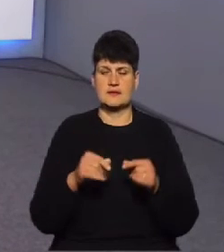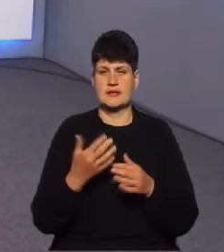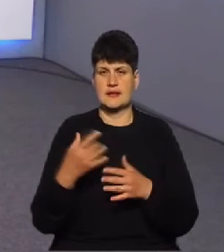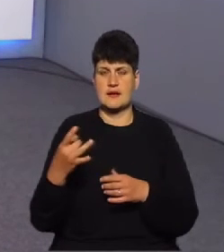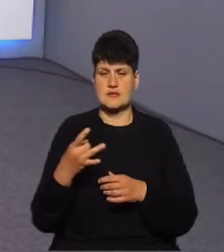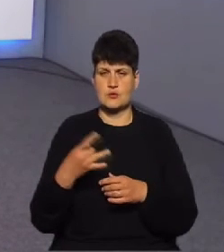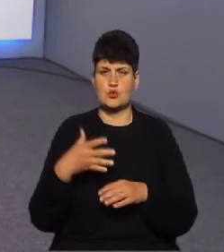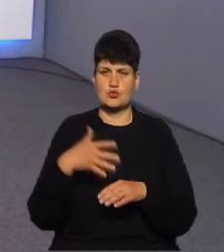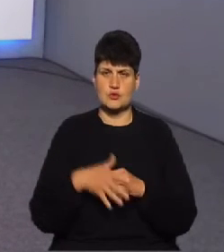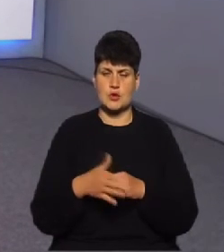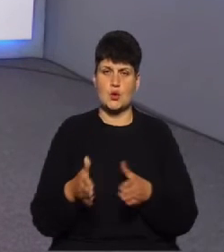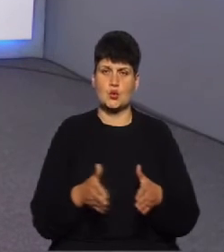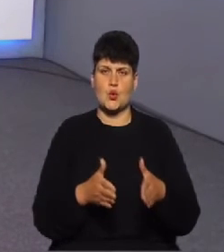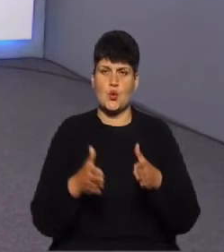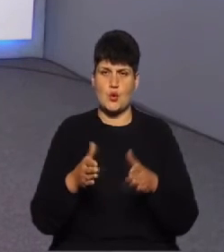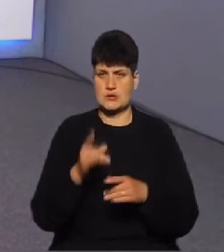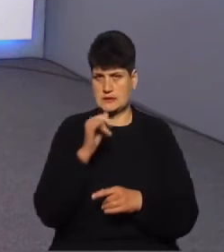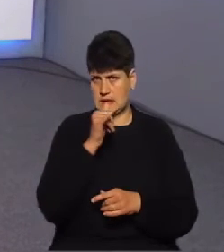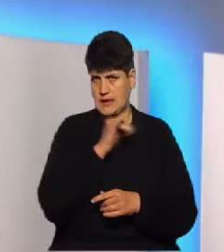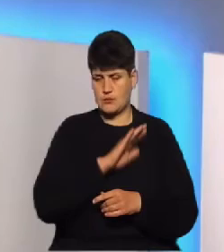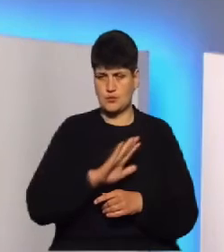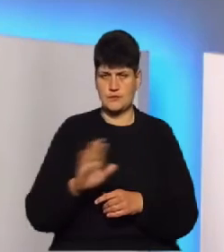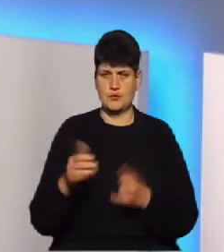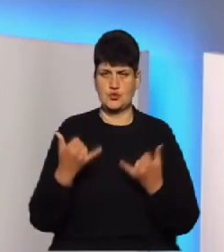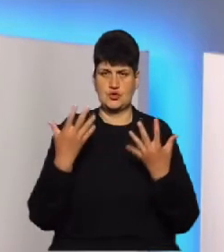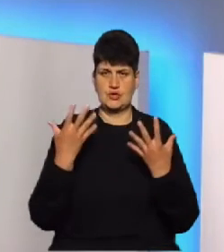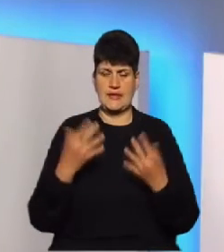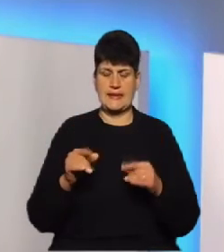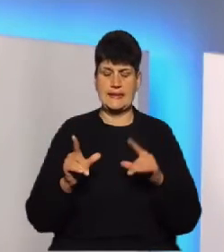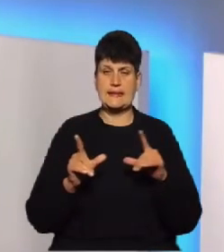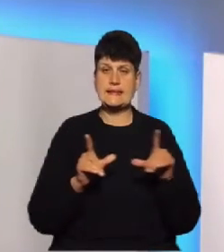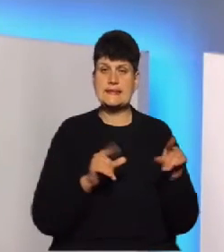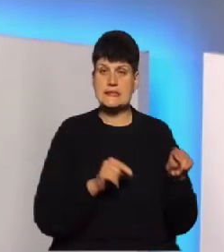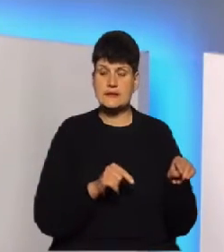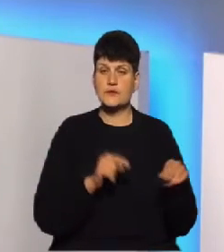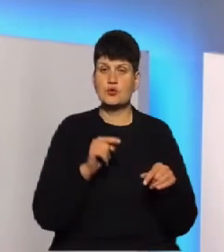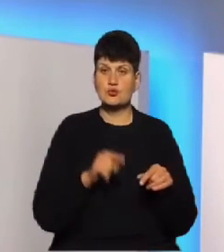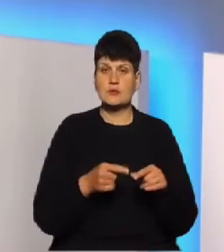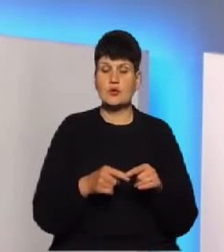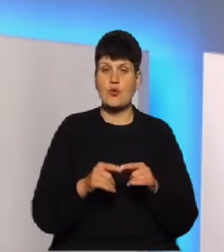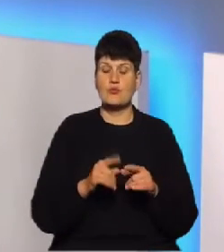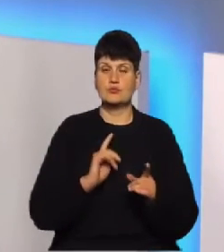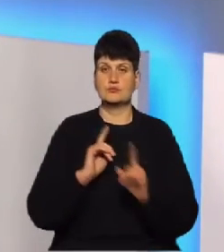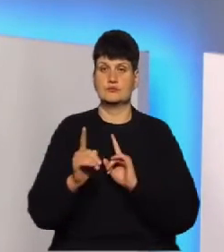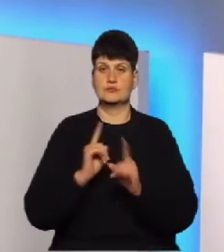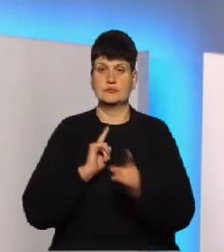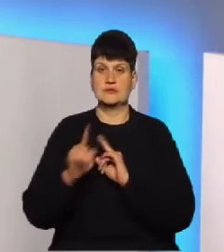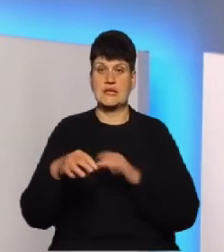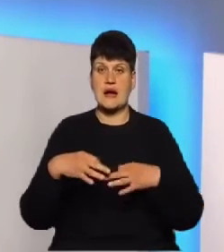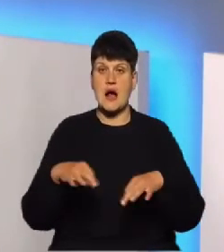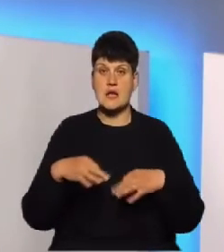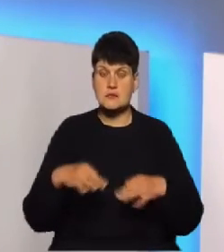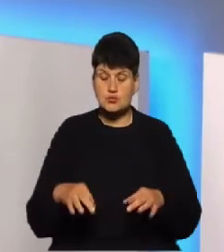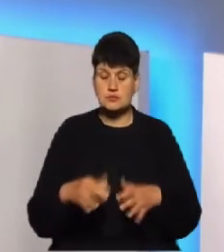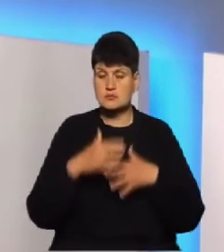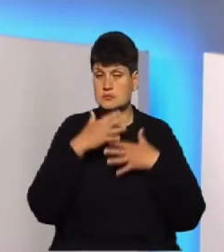дорозі просто нереально, чесно кажучи, на сьогоднішній день їздити. Тому що при такому русі транспорту, як в нас зараз є, і без всяких